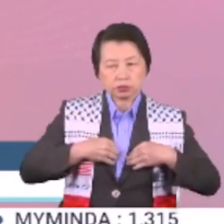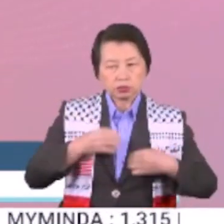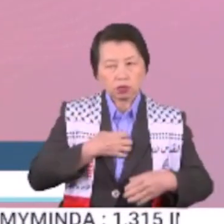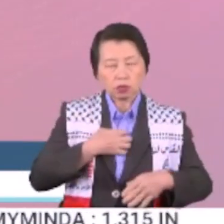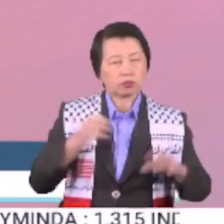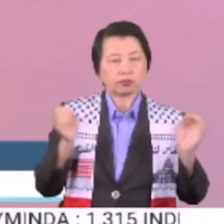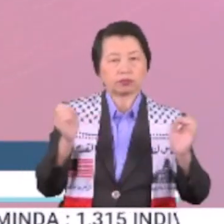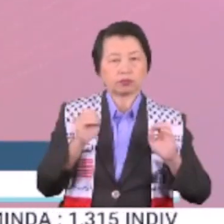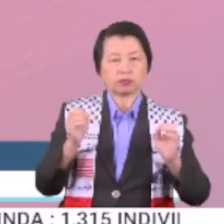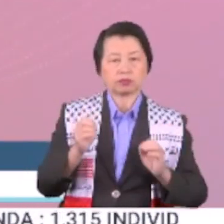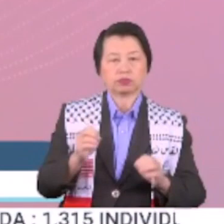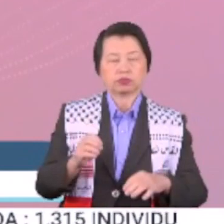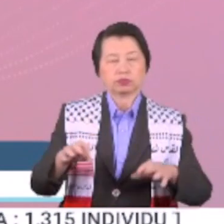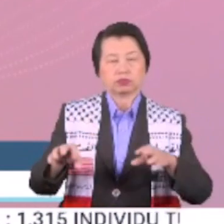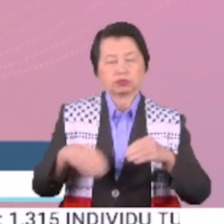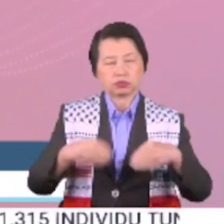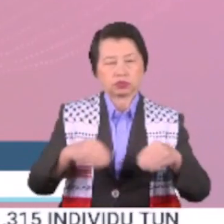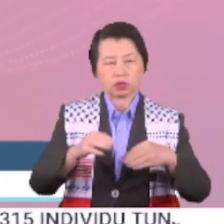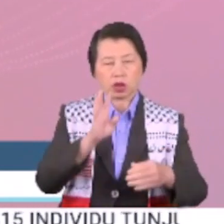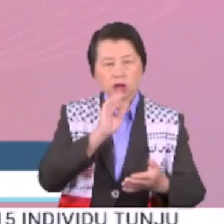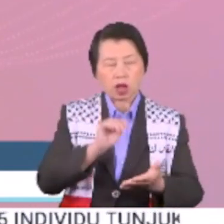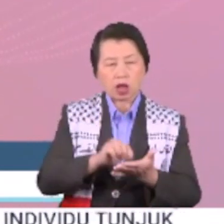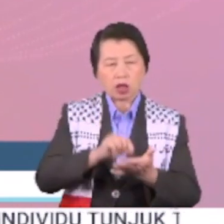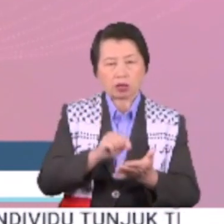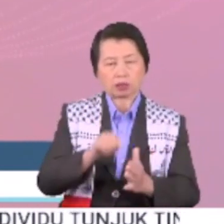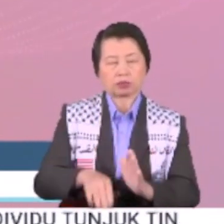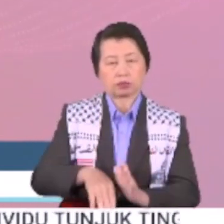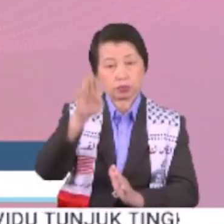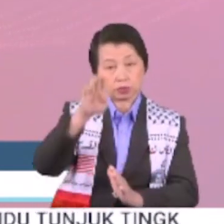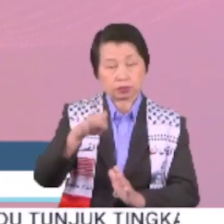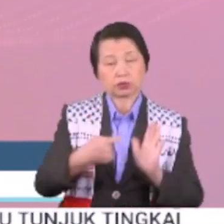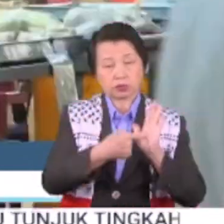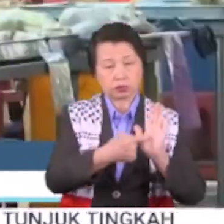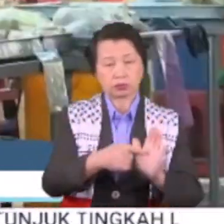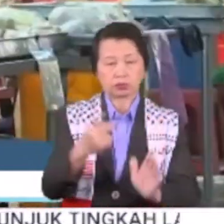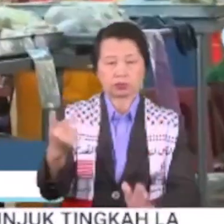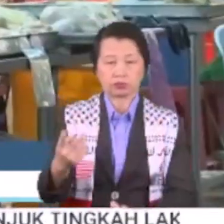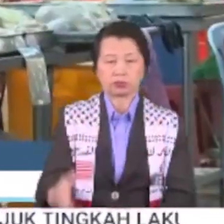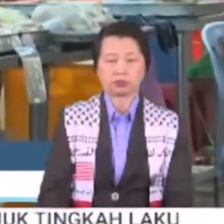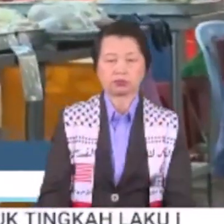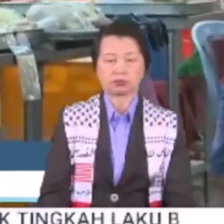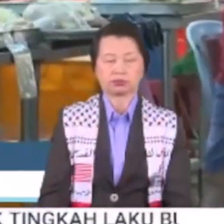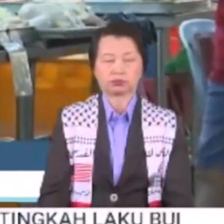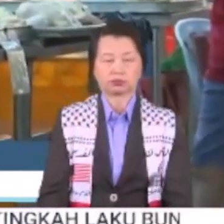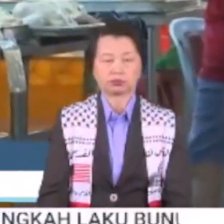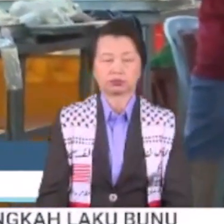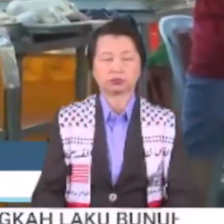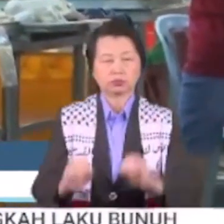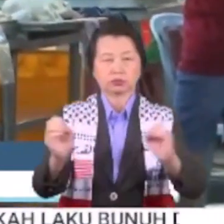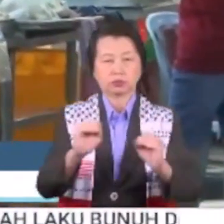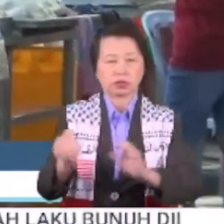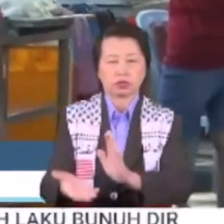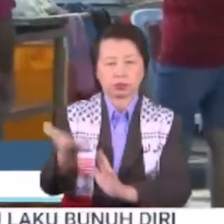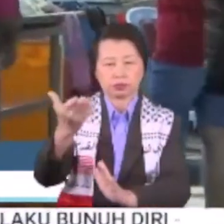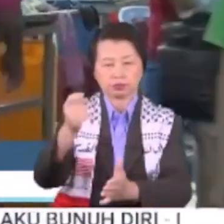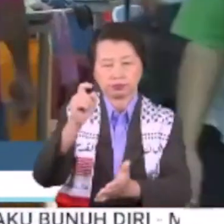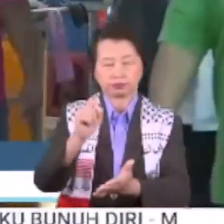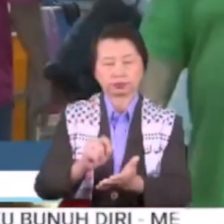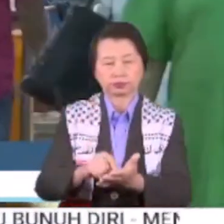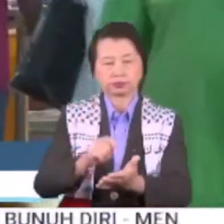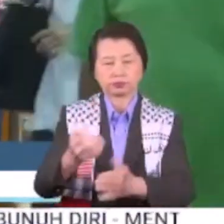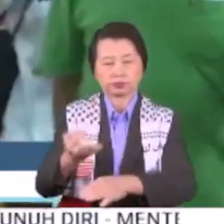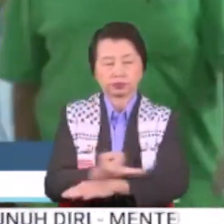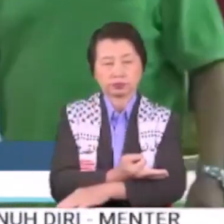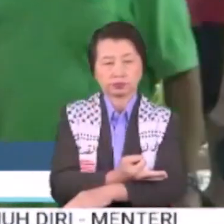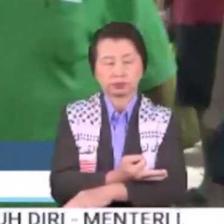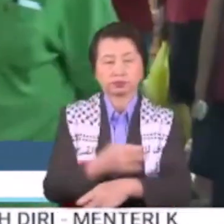aduan peniaga menjual ayam pada harga melebihi yang disyorkan tiada peningkatan harga runcit ayam segar di